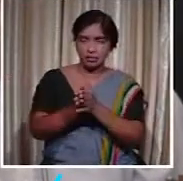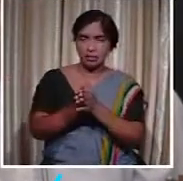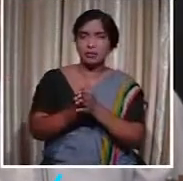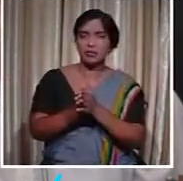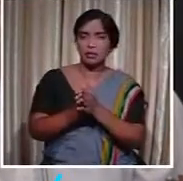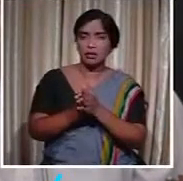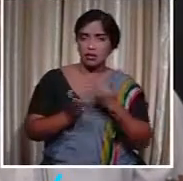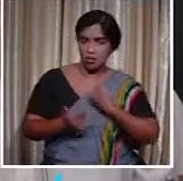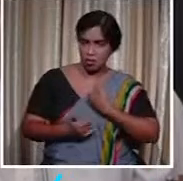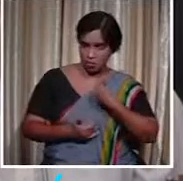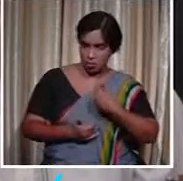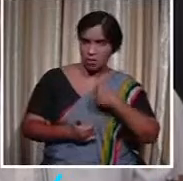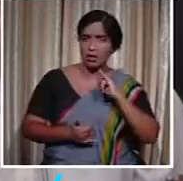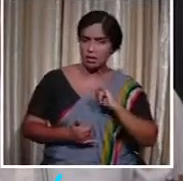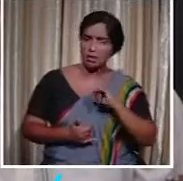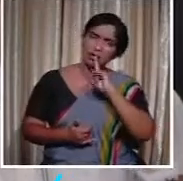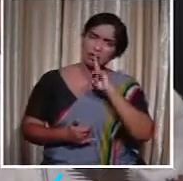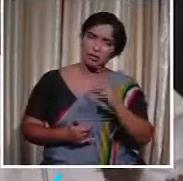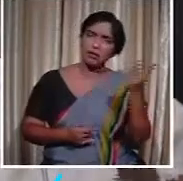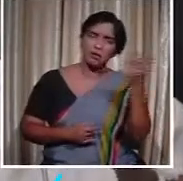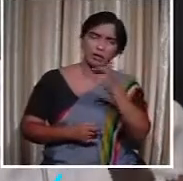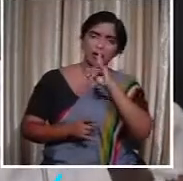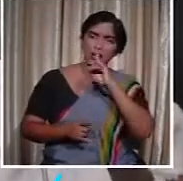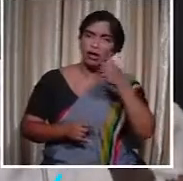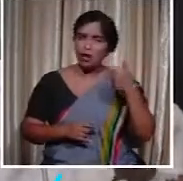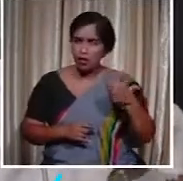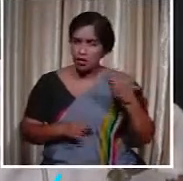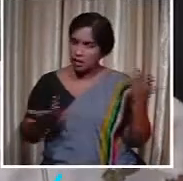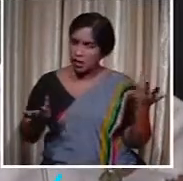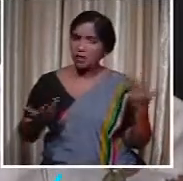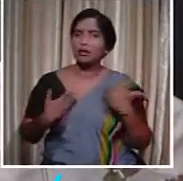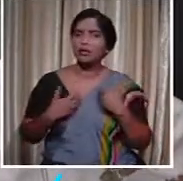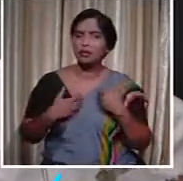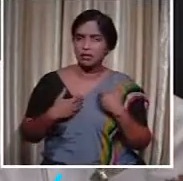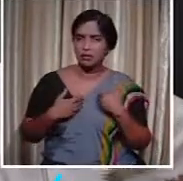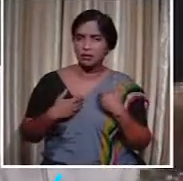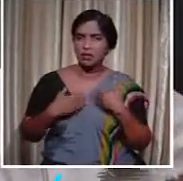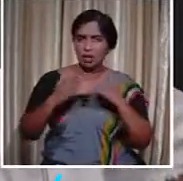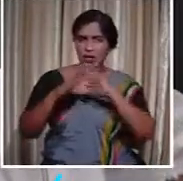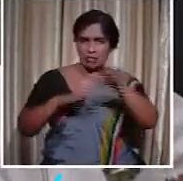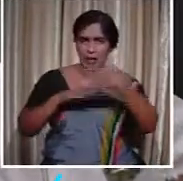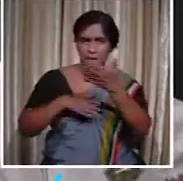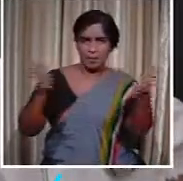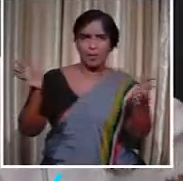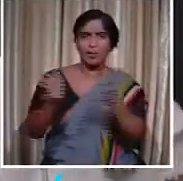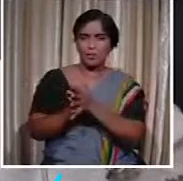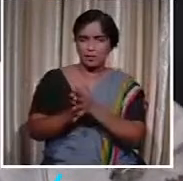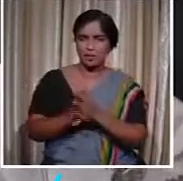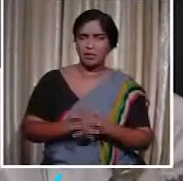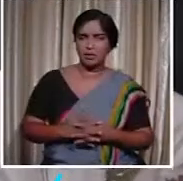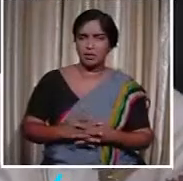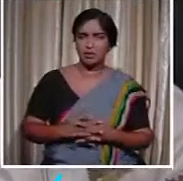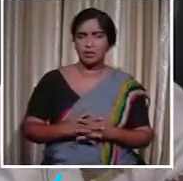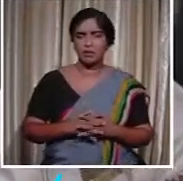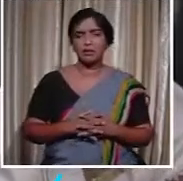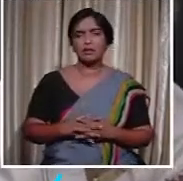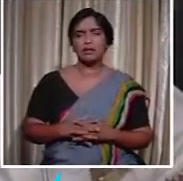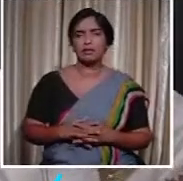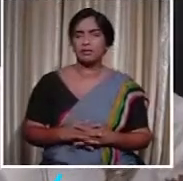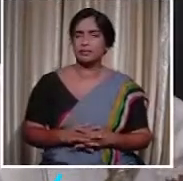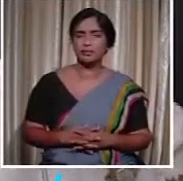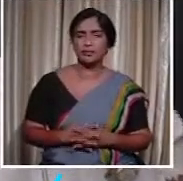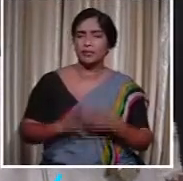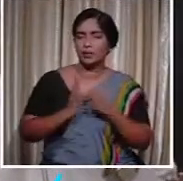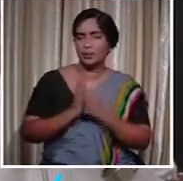මං හොඳද නැද්ද කියලා කියන්න ඔබතුමන්ලා කියන හොඳ නැත්තම් ඔව් මේ ගමේන ඔය දෙන්න එක ගමේන ඉන්නේ ඉතින් මම කියන්නේ මේකයි